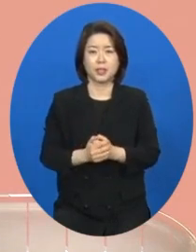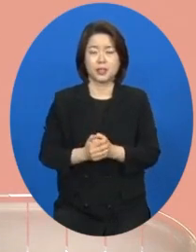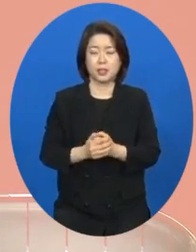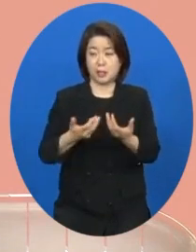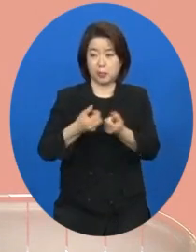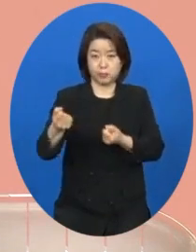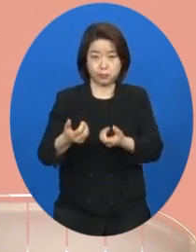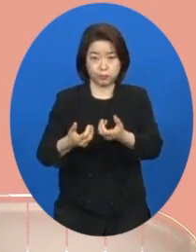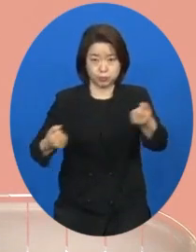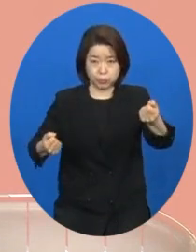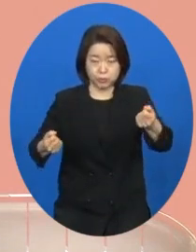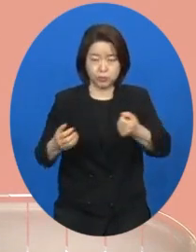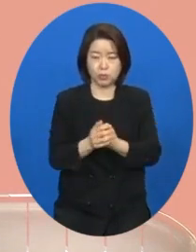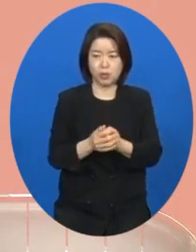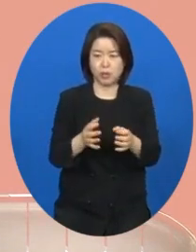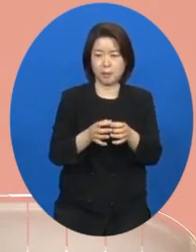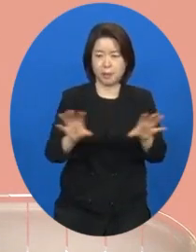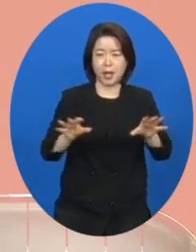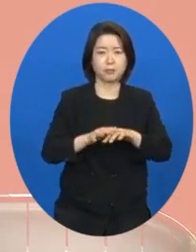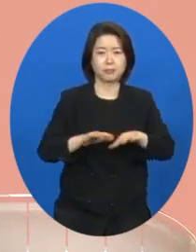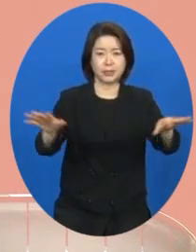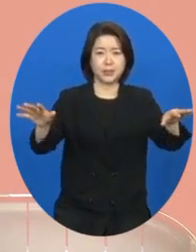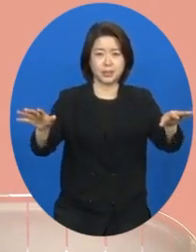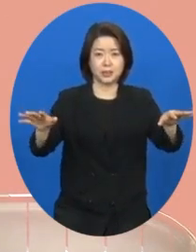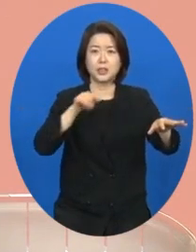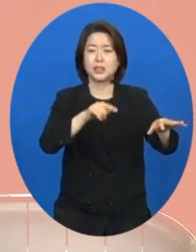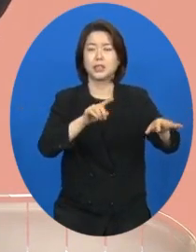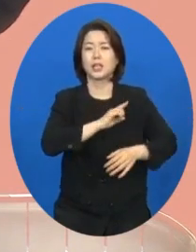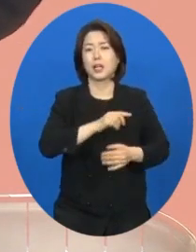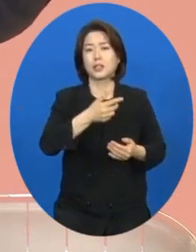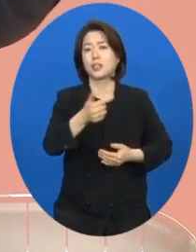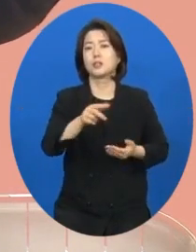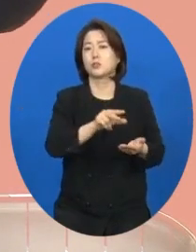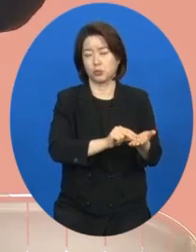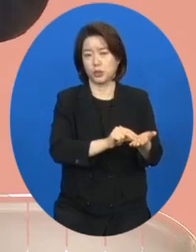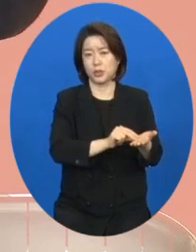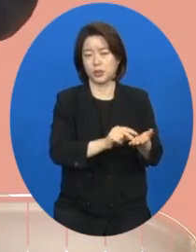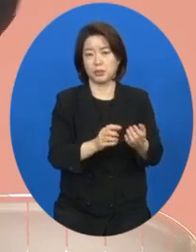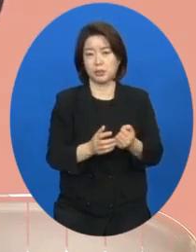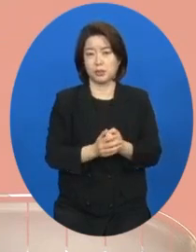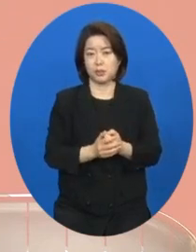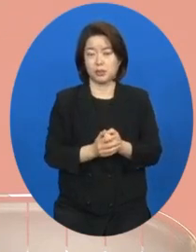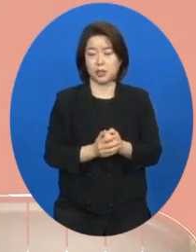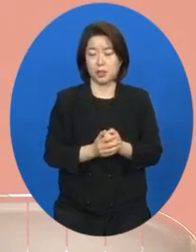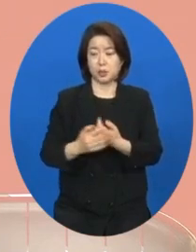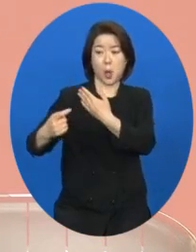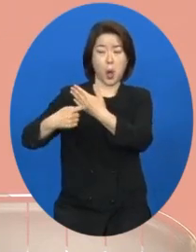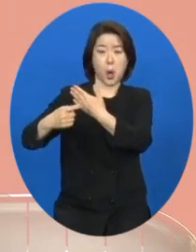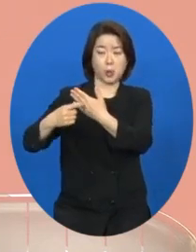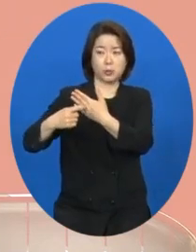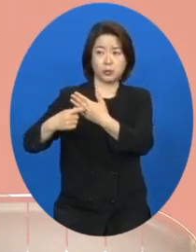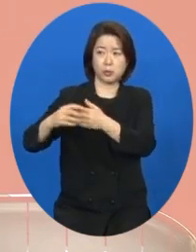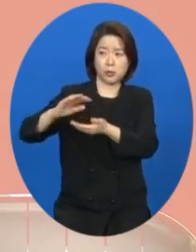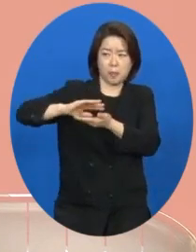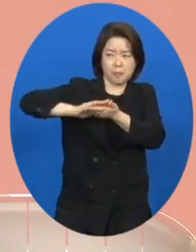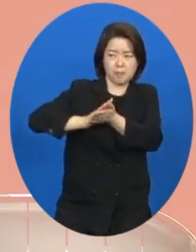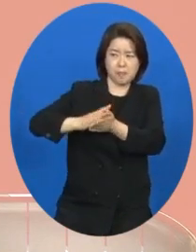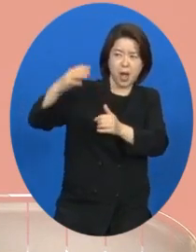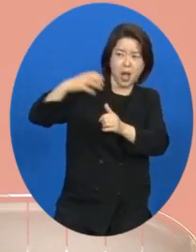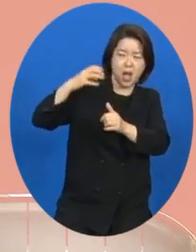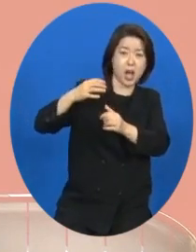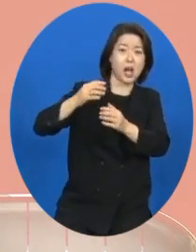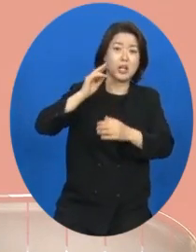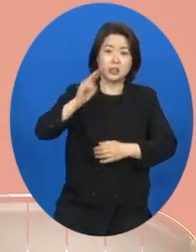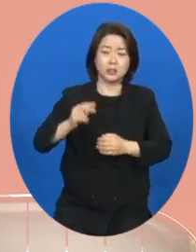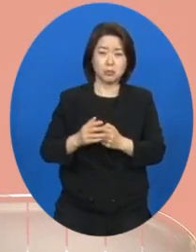분열과 깨어짐입니다. 그렇지 않아도 외적인 핍박이 심해요. 예수를